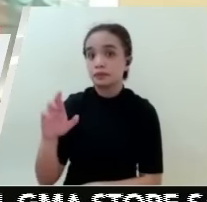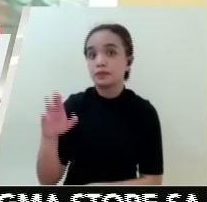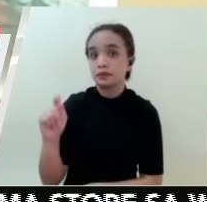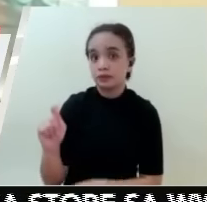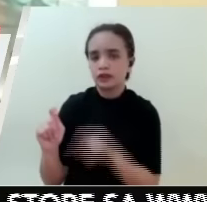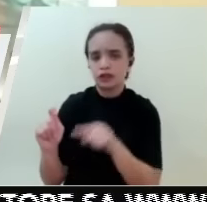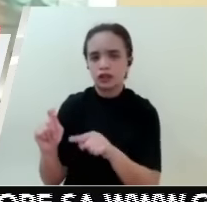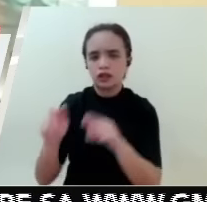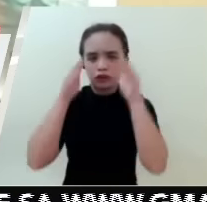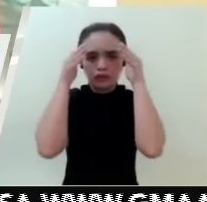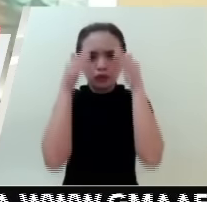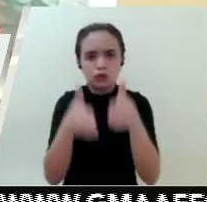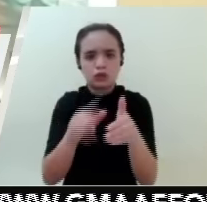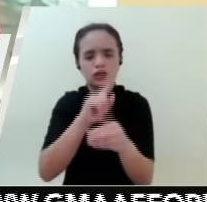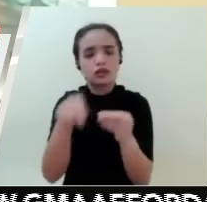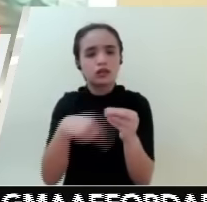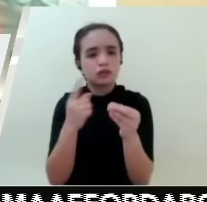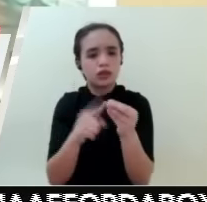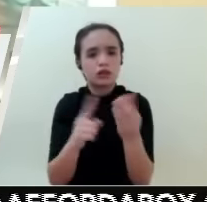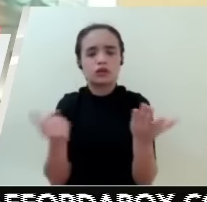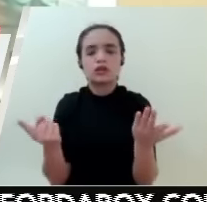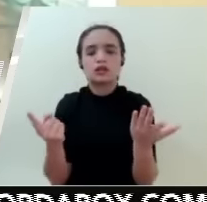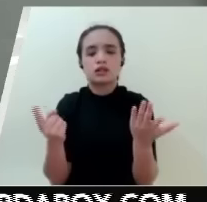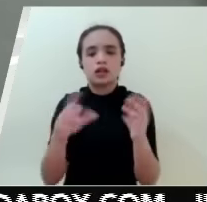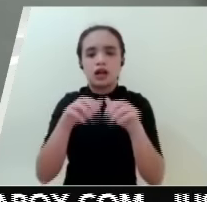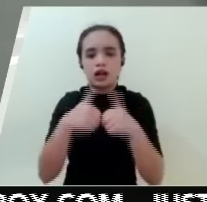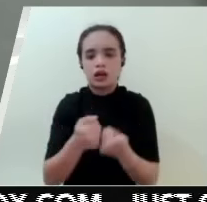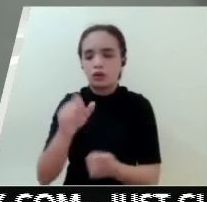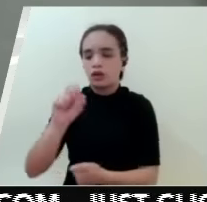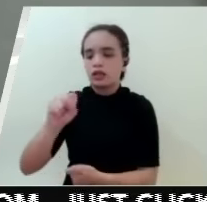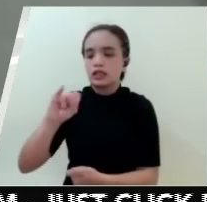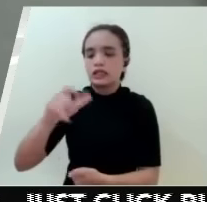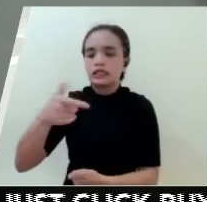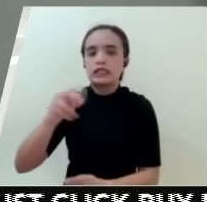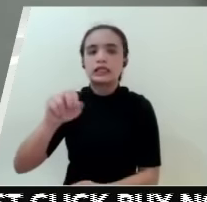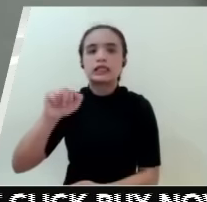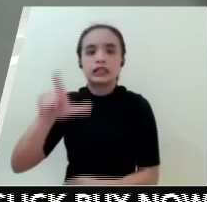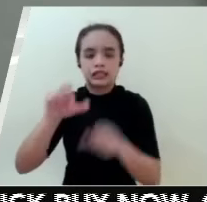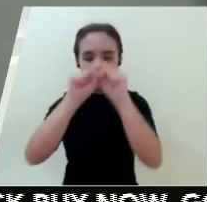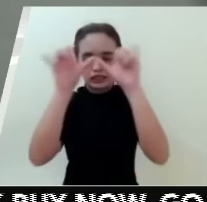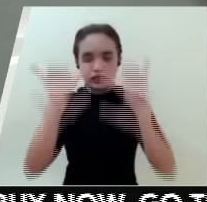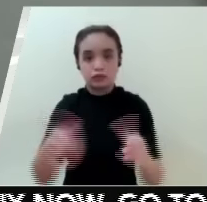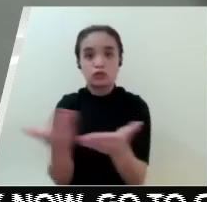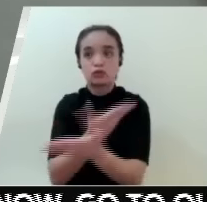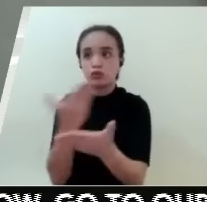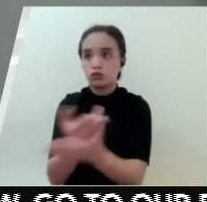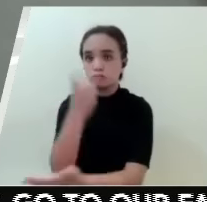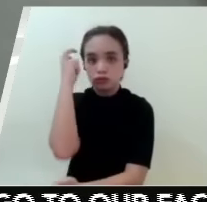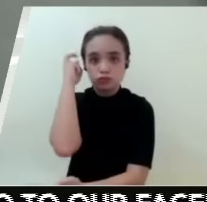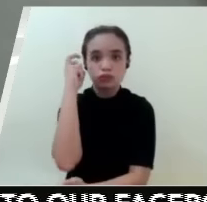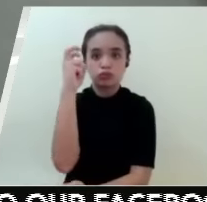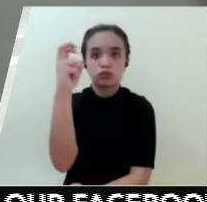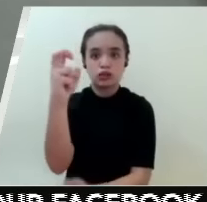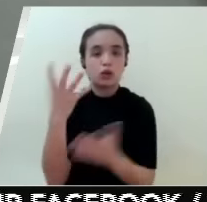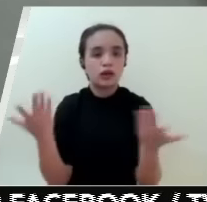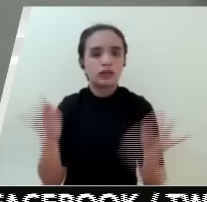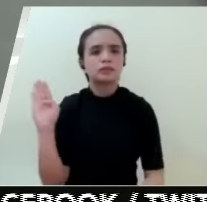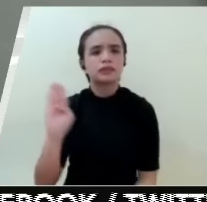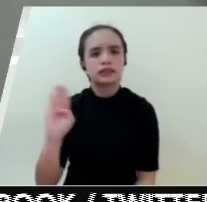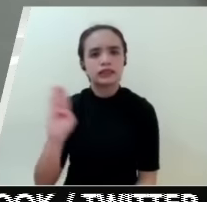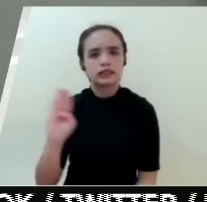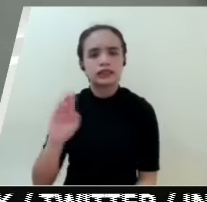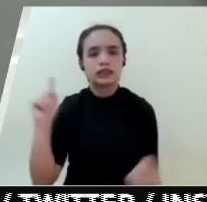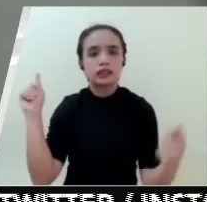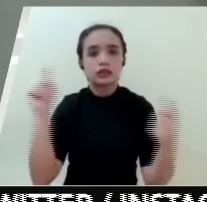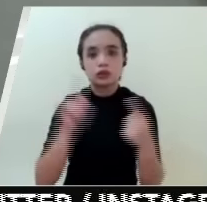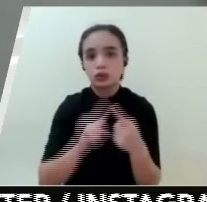nilang integration ng signaling system ng bagong linya mula yan sa Redemptorist Asiana Station sa may Baclaran hanggang sa Dr. Santos